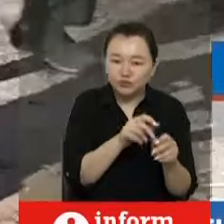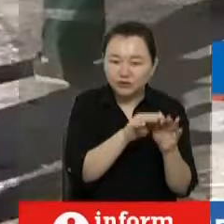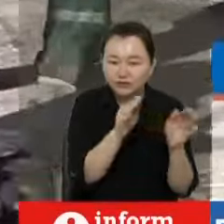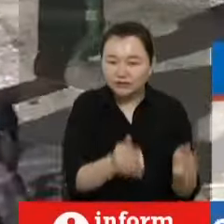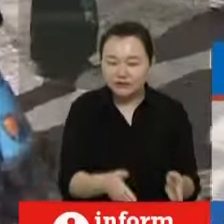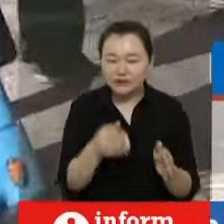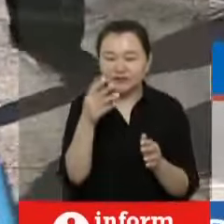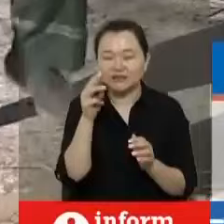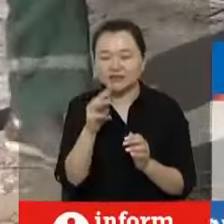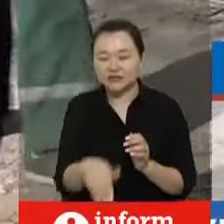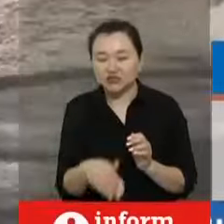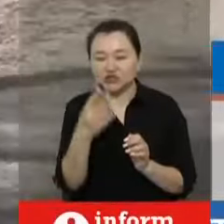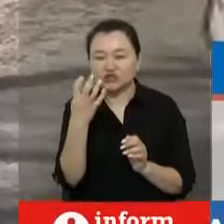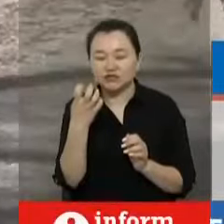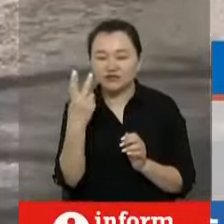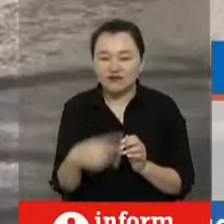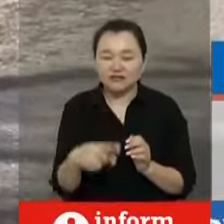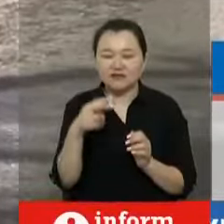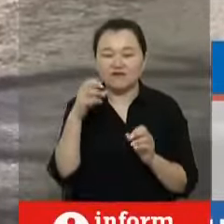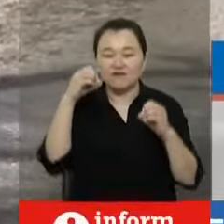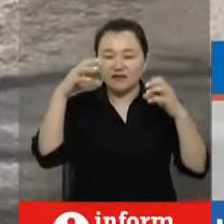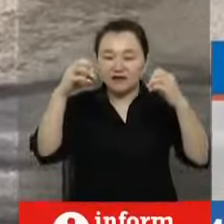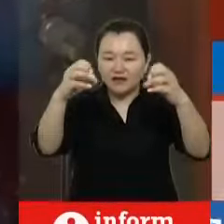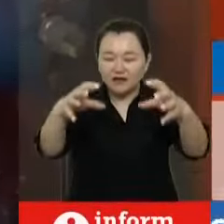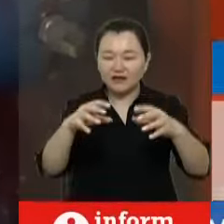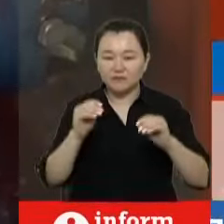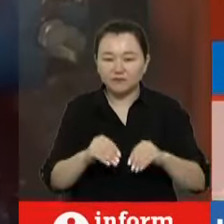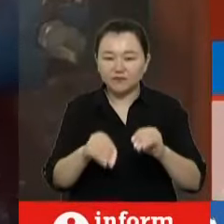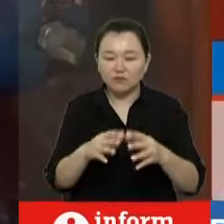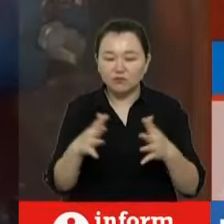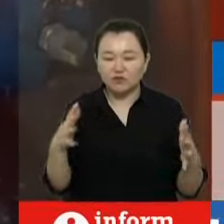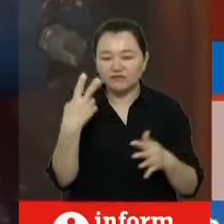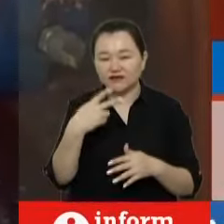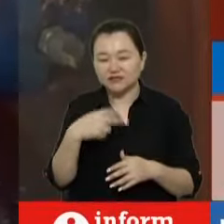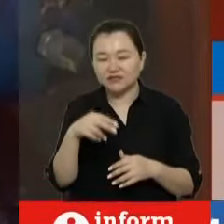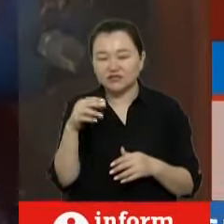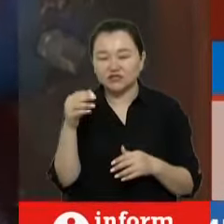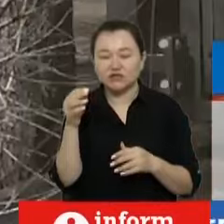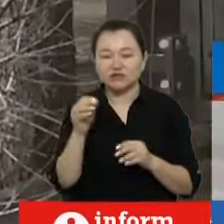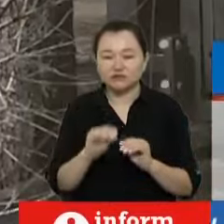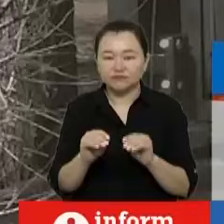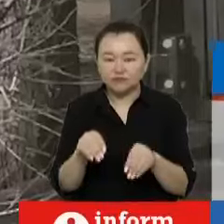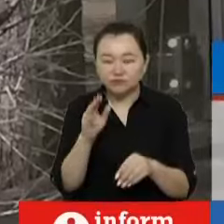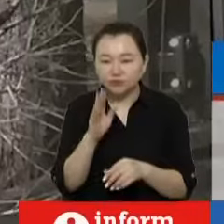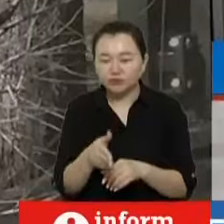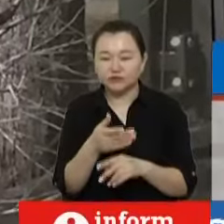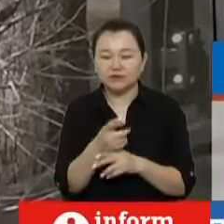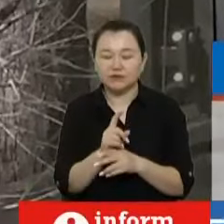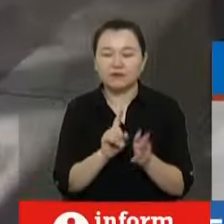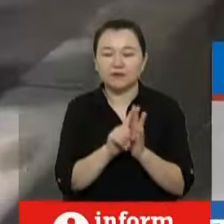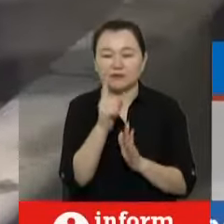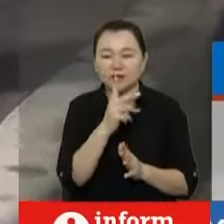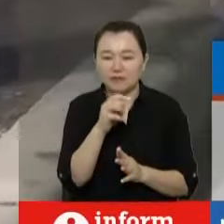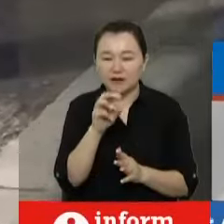модернизировать 3420 фонарей и вывески. Высадят более 20 тысяч саженцев, деревьев и кустарников. А с 1 мая в городе